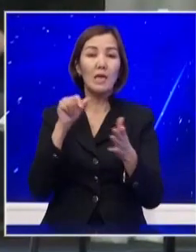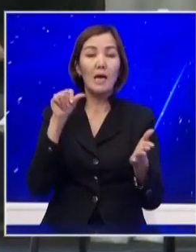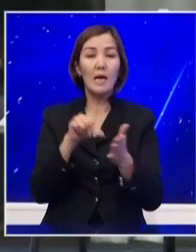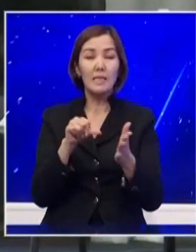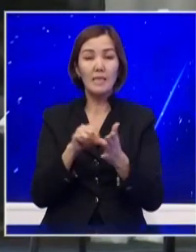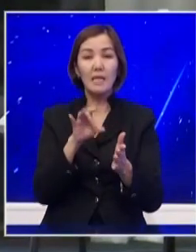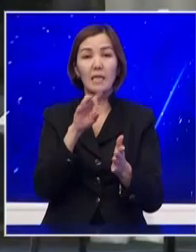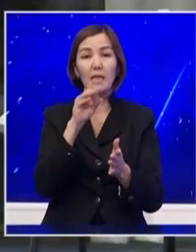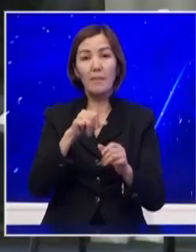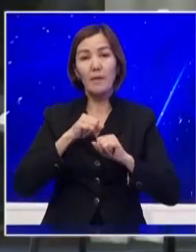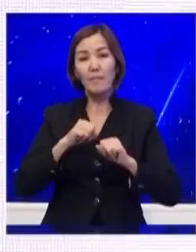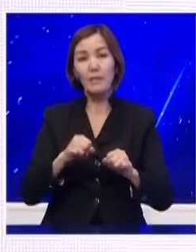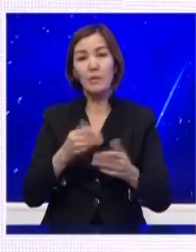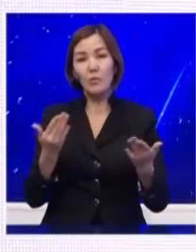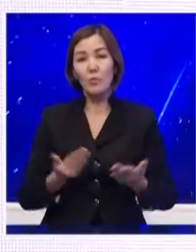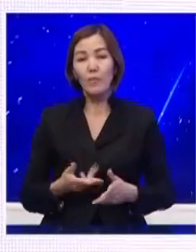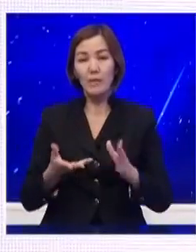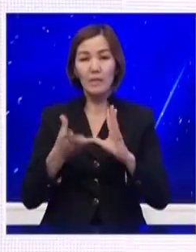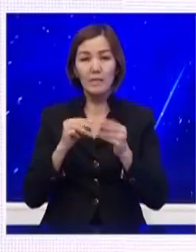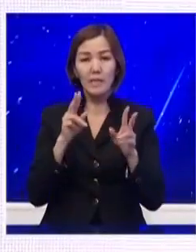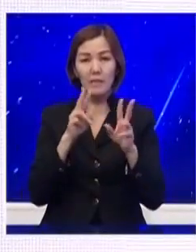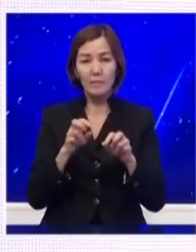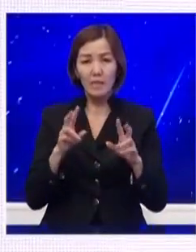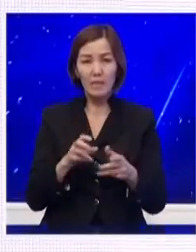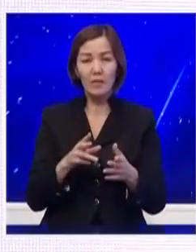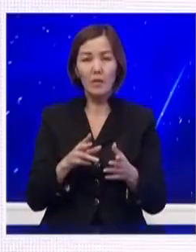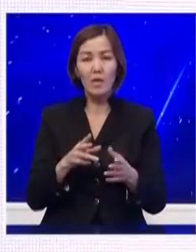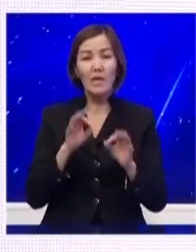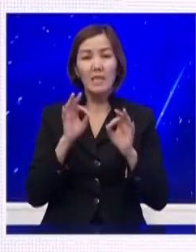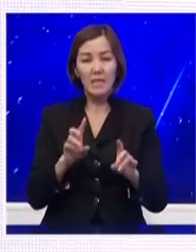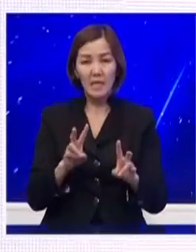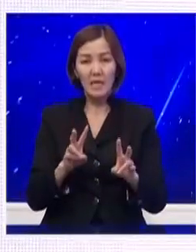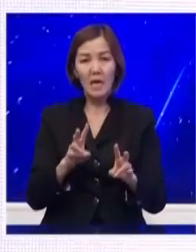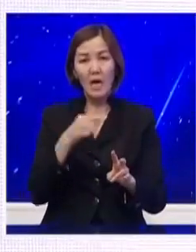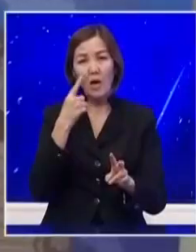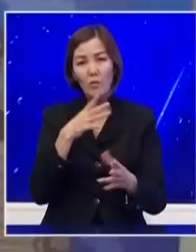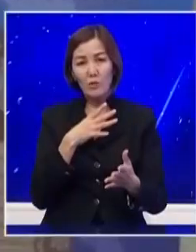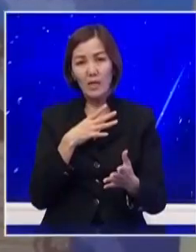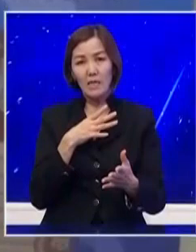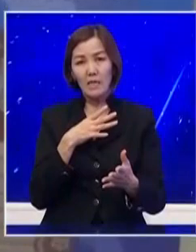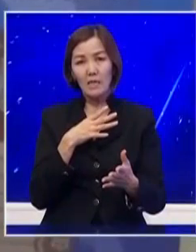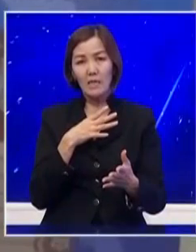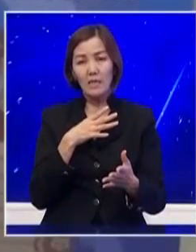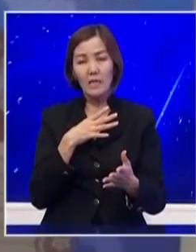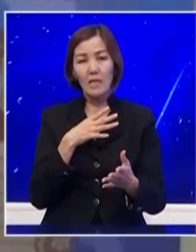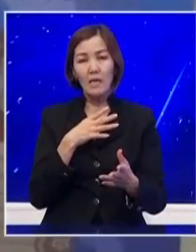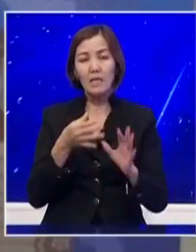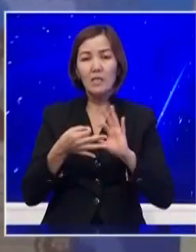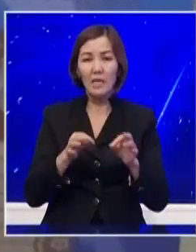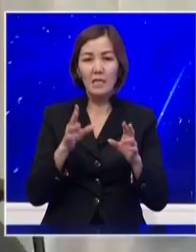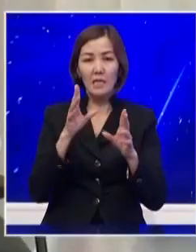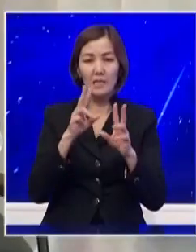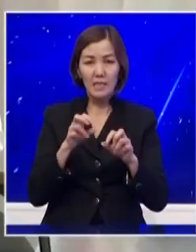қатысқандар Райымбек Батырдың өнегелі өмірін зерттеп зерделеу жаға тек ауыз әдебиеті нұсқаларынан араспай тұрғанын алға